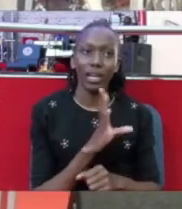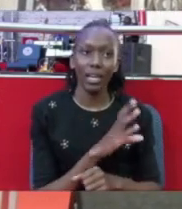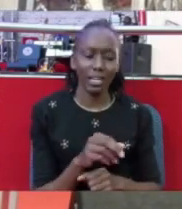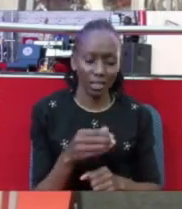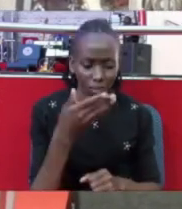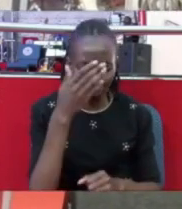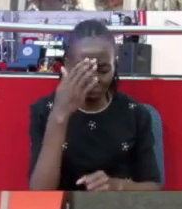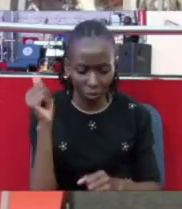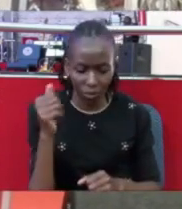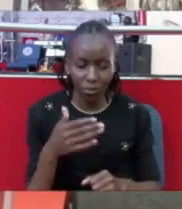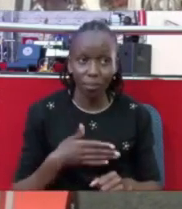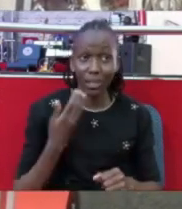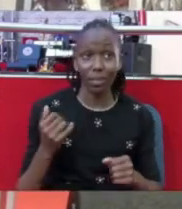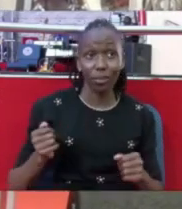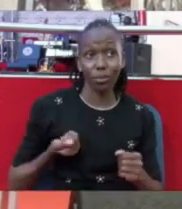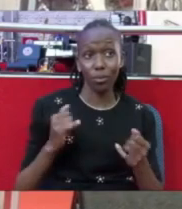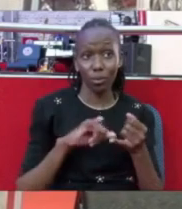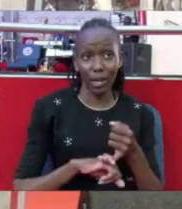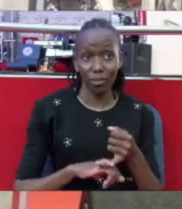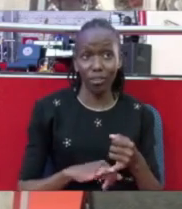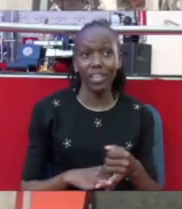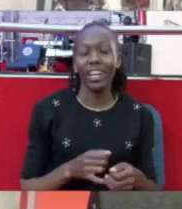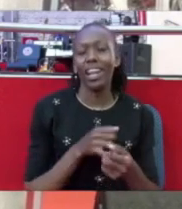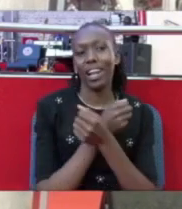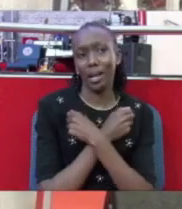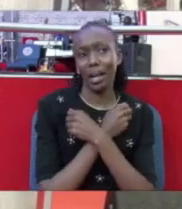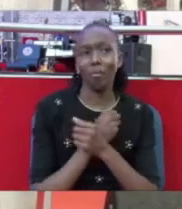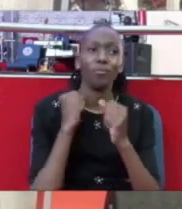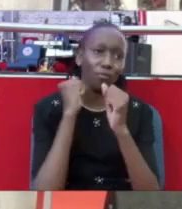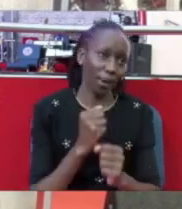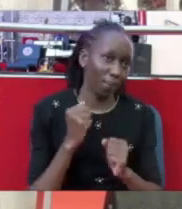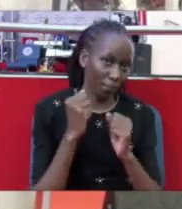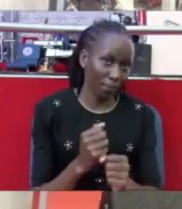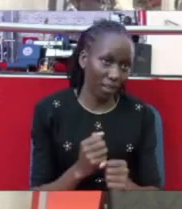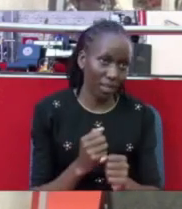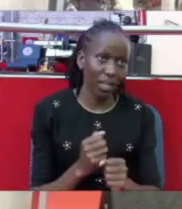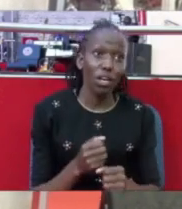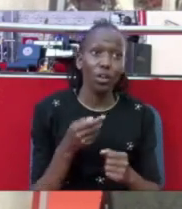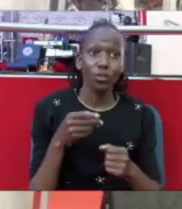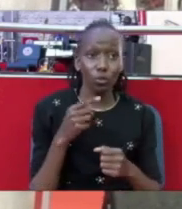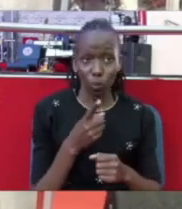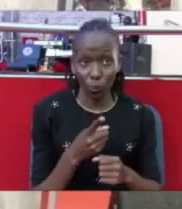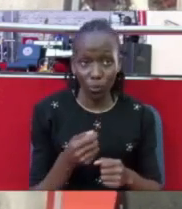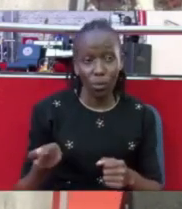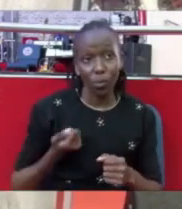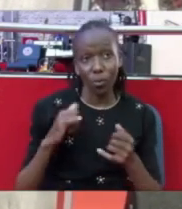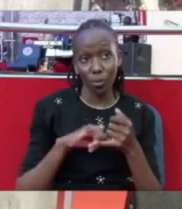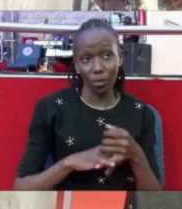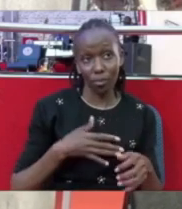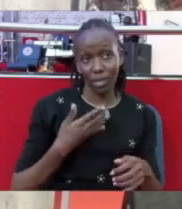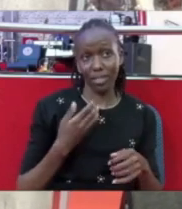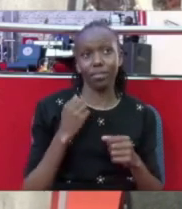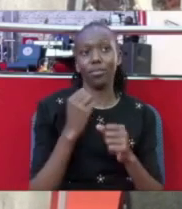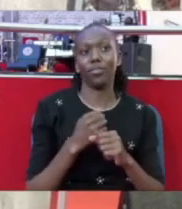kwa sababu alikuwa anapenda kilimo, alikuwa analima tu pale kando ya barabara. And it was very embarrassing for me as an accountant. Na ilikuwa inaogopesha